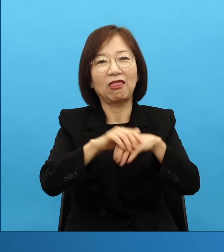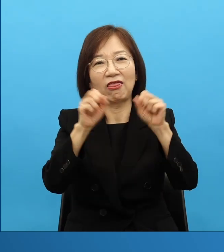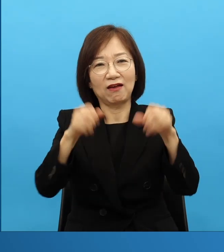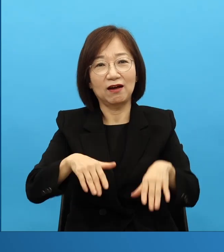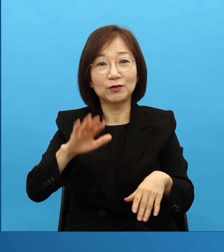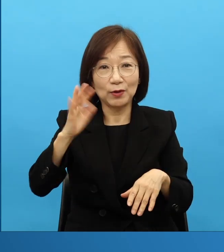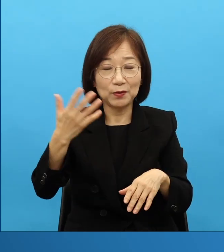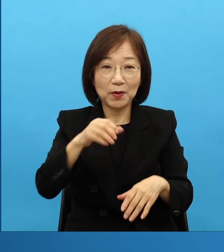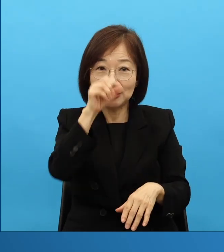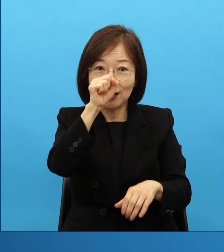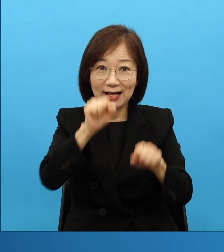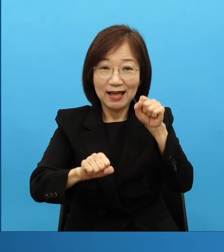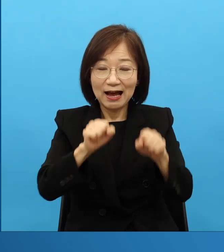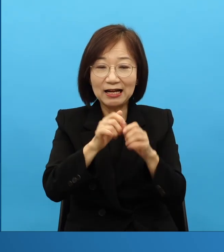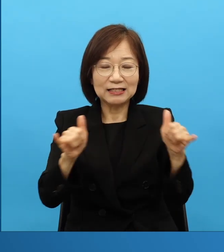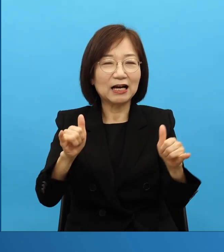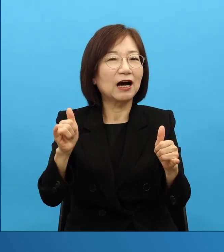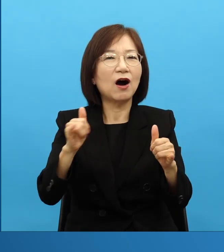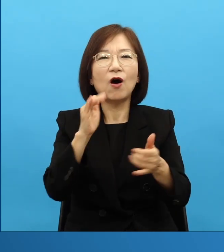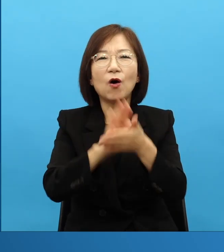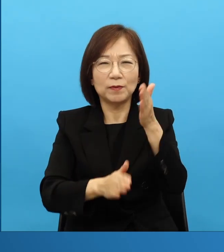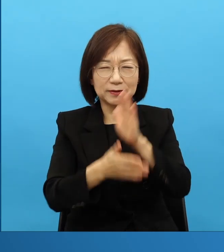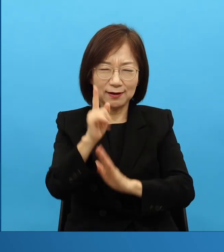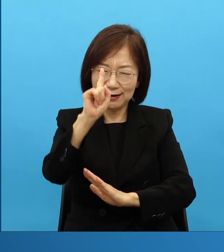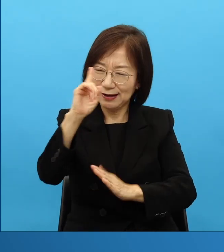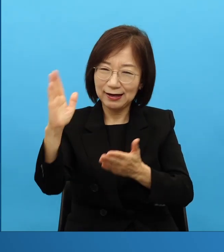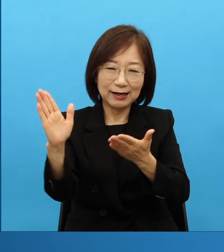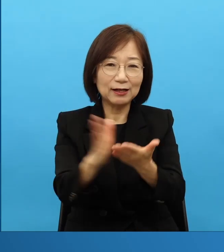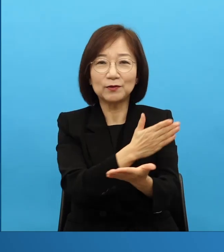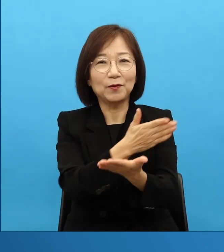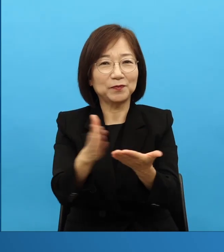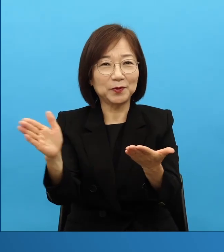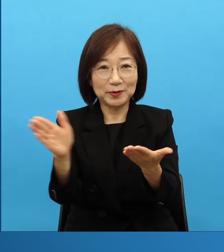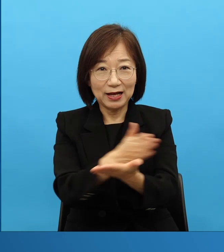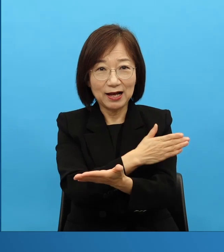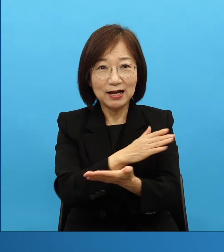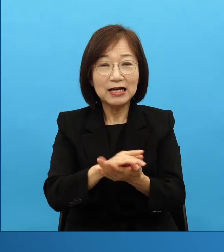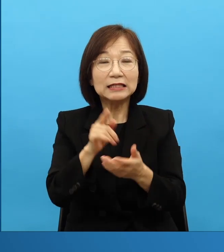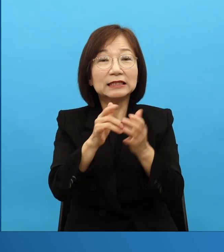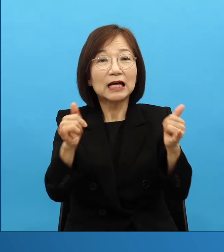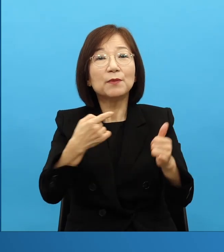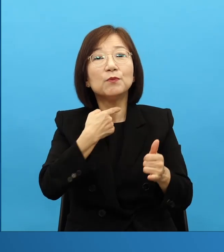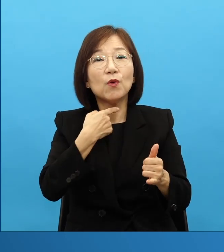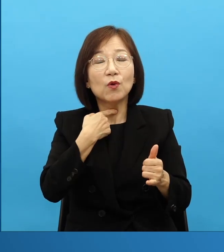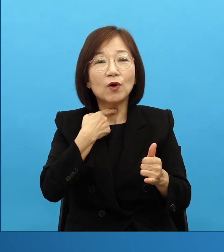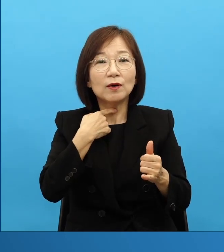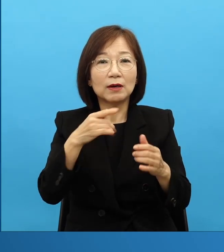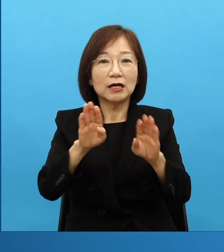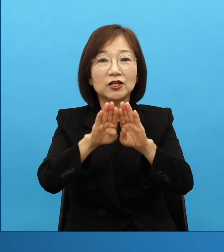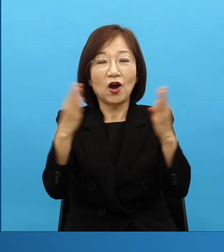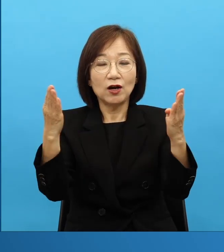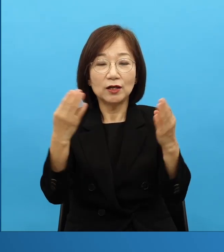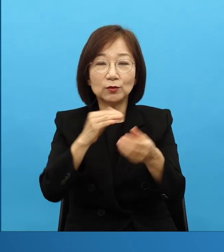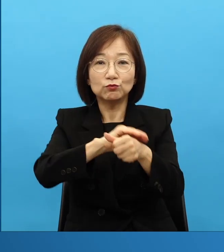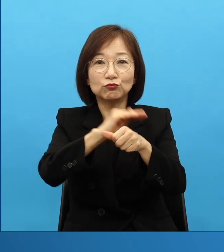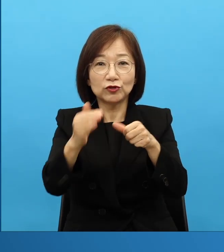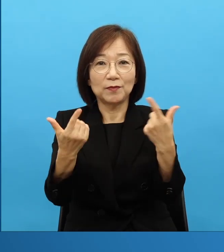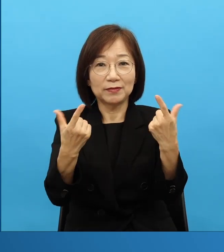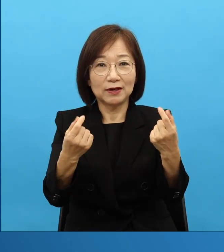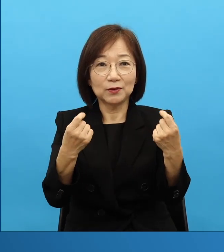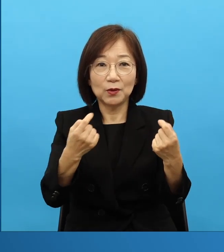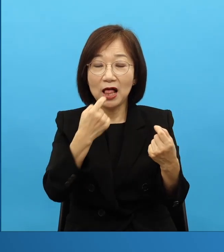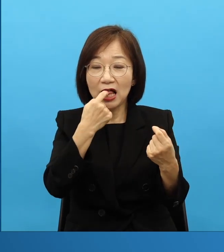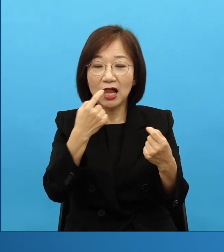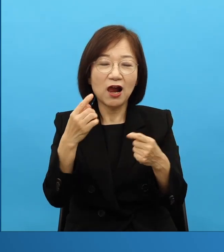무익하게 되고 선을 행하는 자는 없나니 하나도 없도다. 그들의 목구멍은 열린 무덤이요